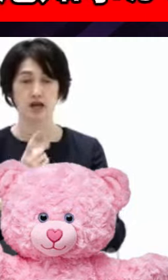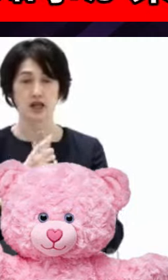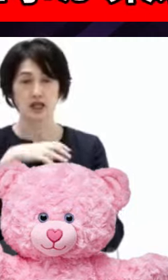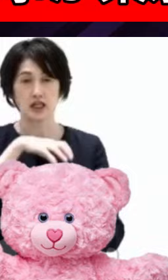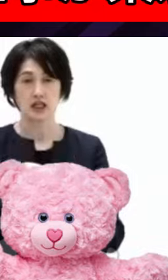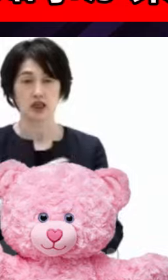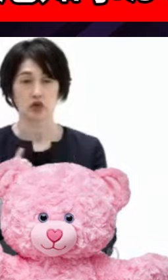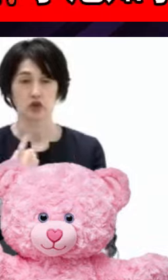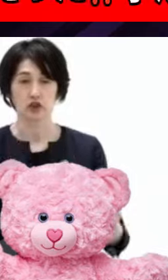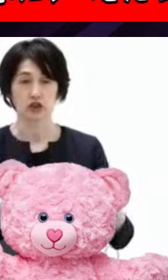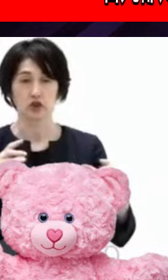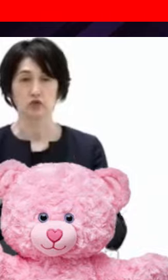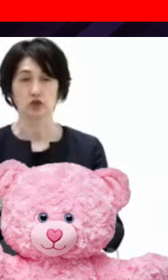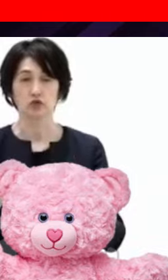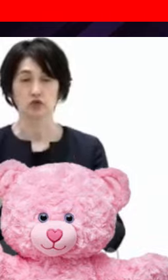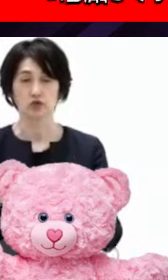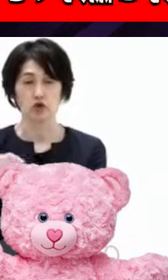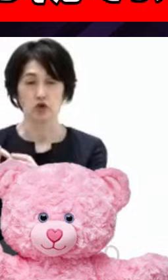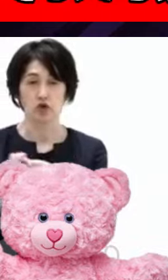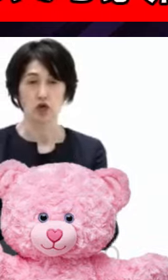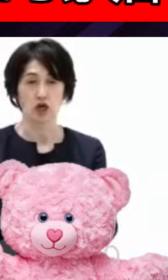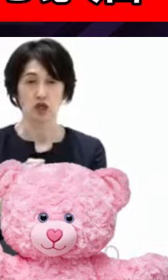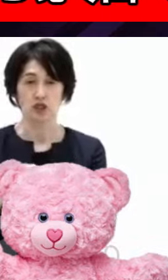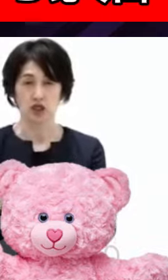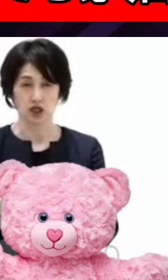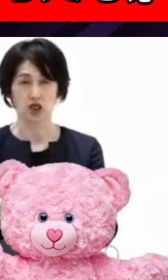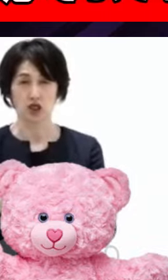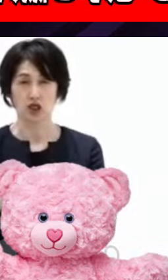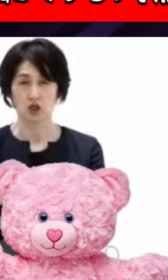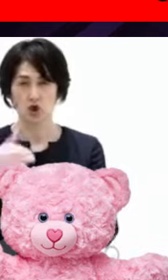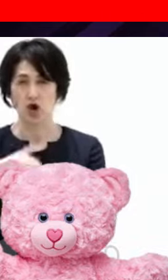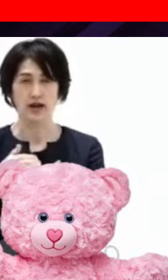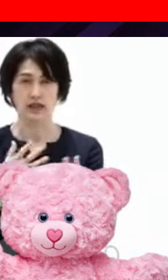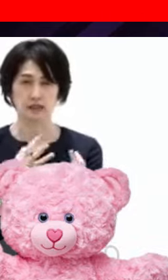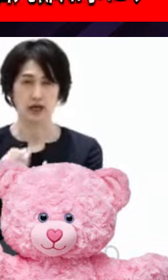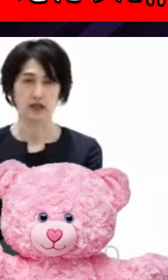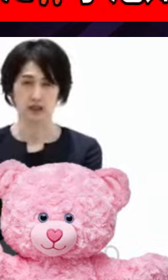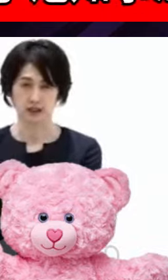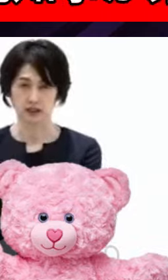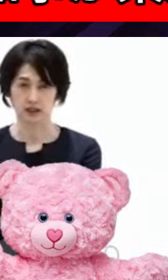こうした論拠が知事おっしゃるようにずっといわゆる